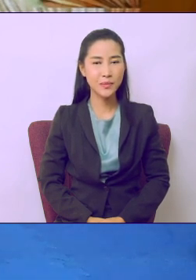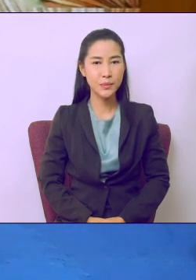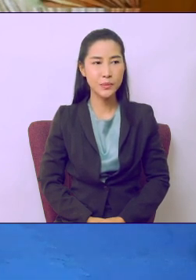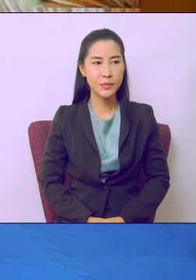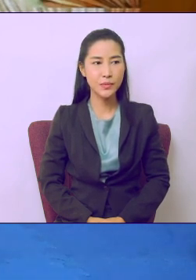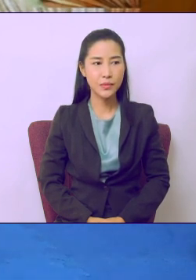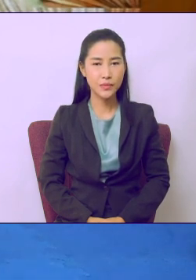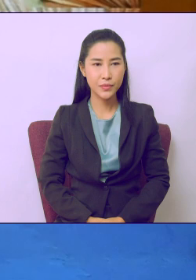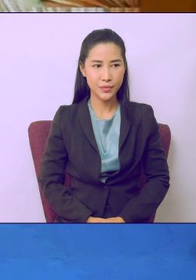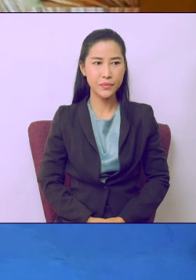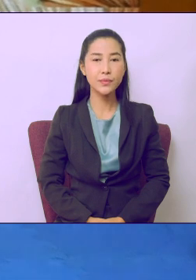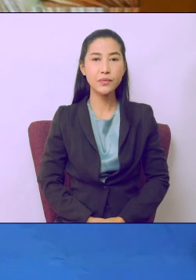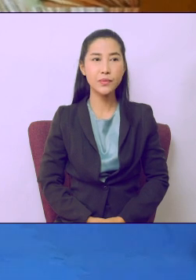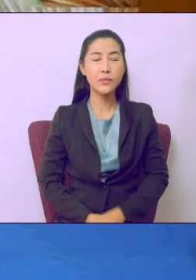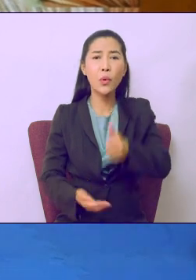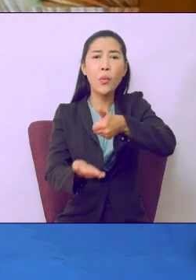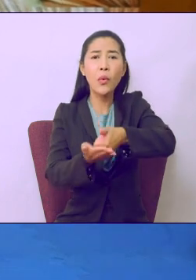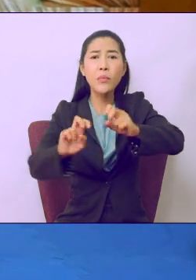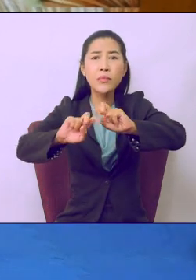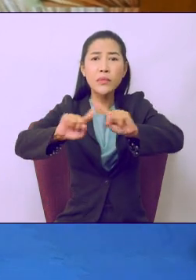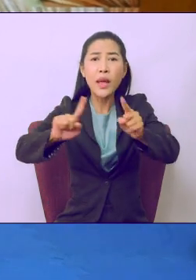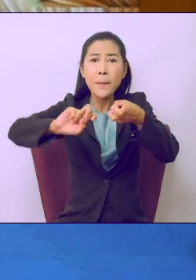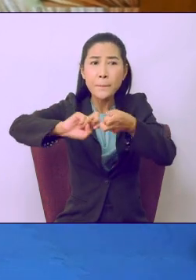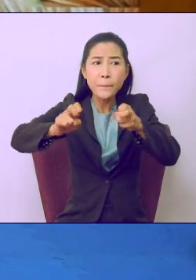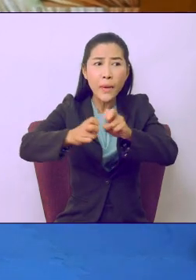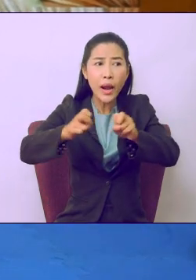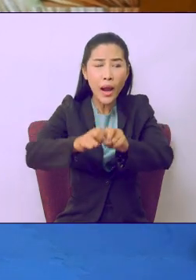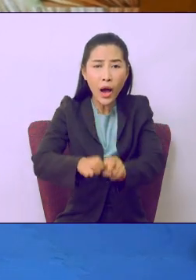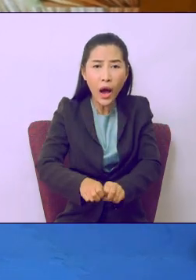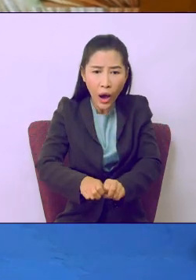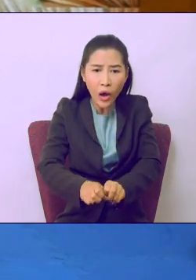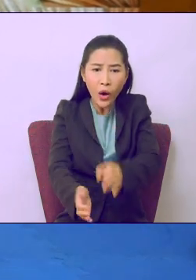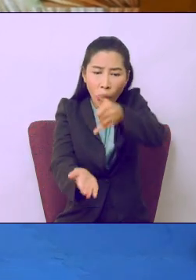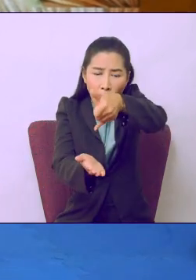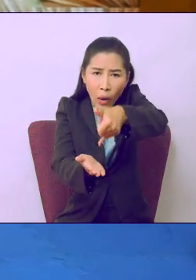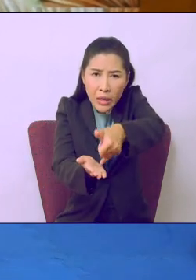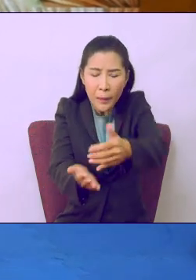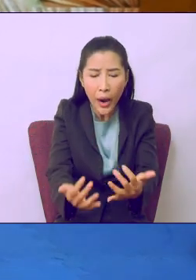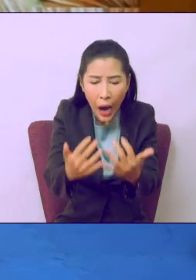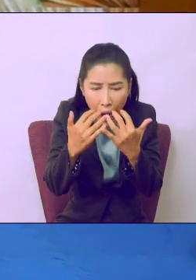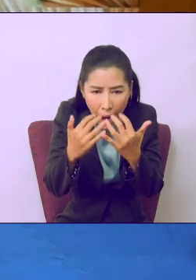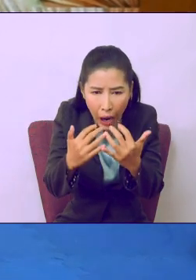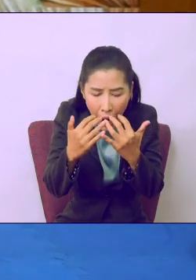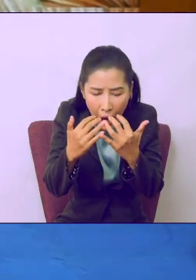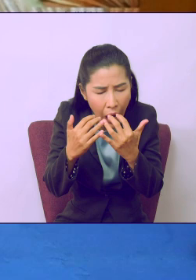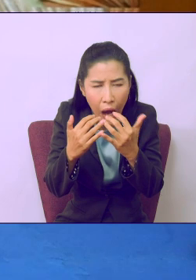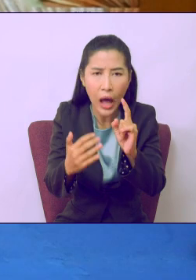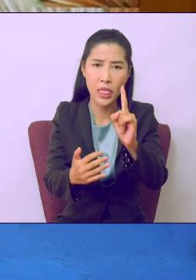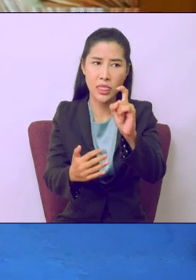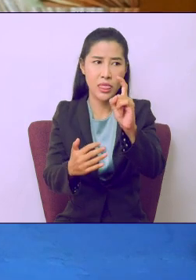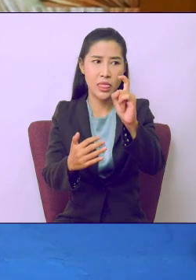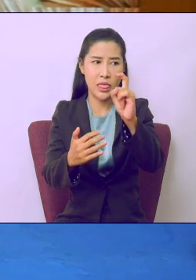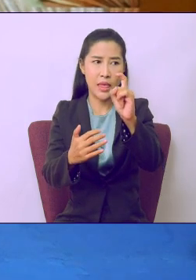ครับอ่าแต่คราวเนี้ปัญหาคือว่าเราจะต้องวางดีๆนะครับไม่งั้นน้องจะหายใจไม่ออกนะครับหมอนน่าจะอยู่ประมาณอก